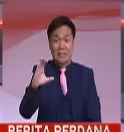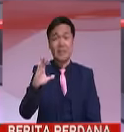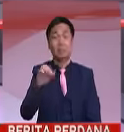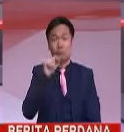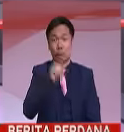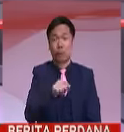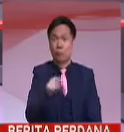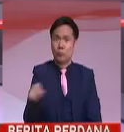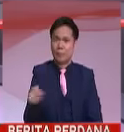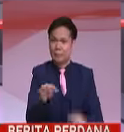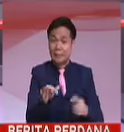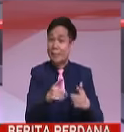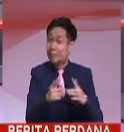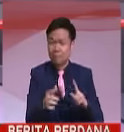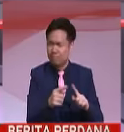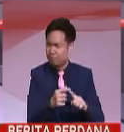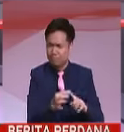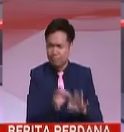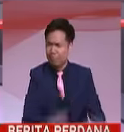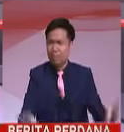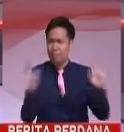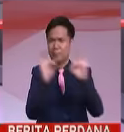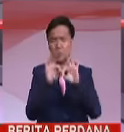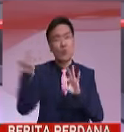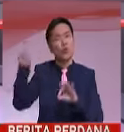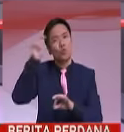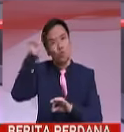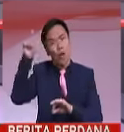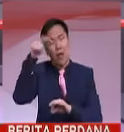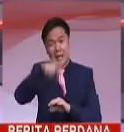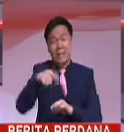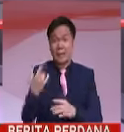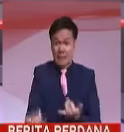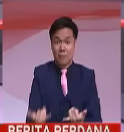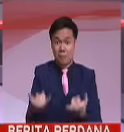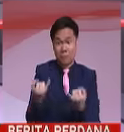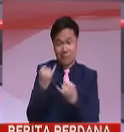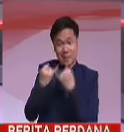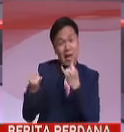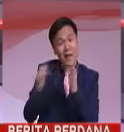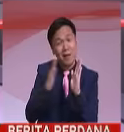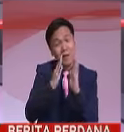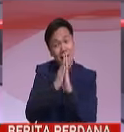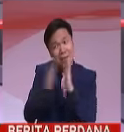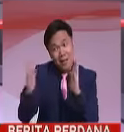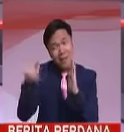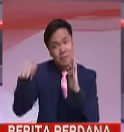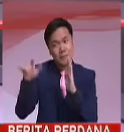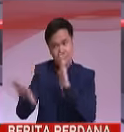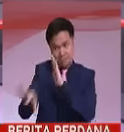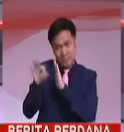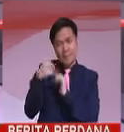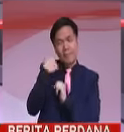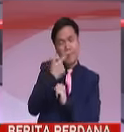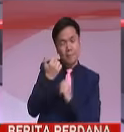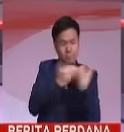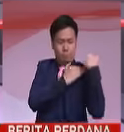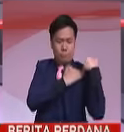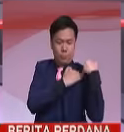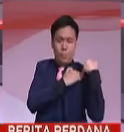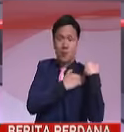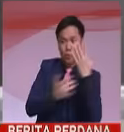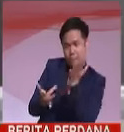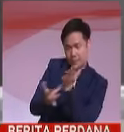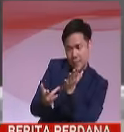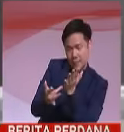pemegang taruh utama skuad penuh kini memasuki proses penilaian fase akhir untuk melantik pengarah teknikal pasukan